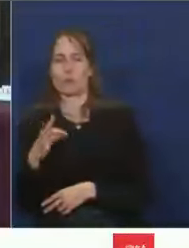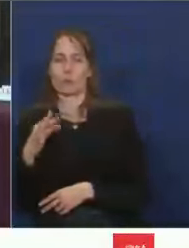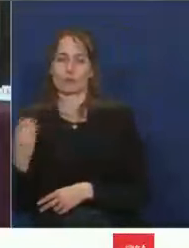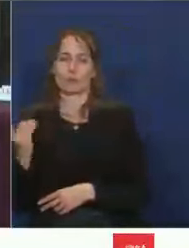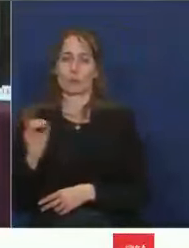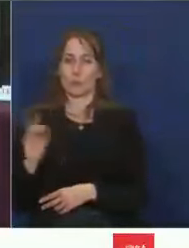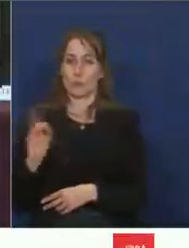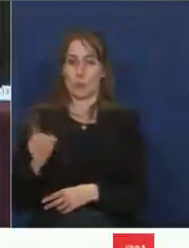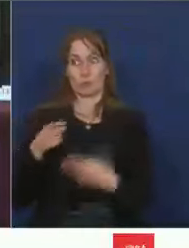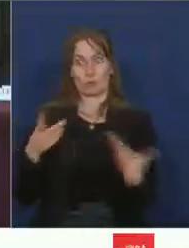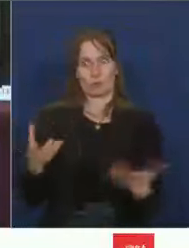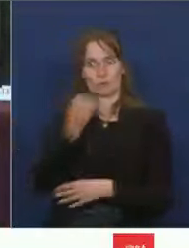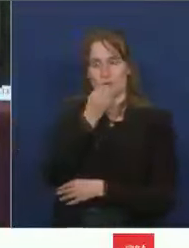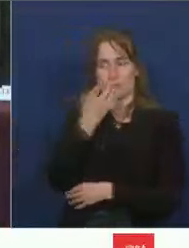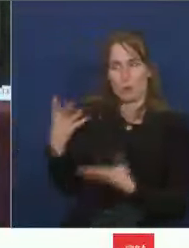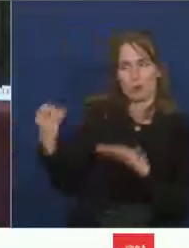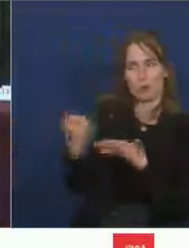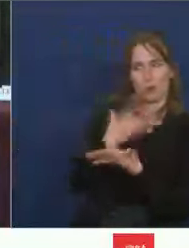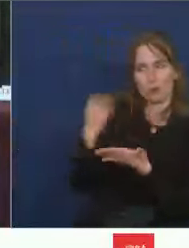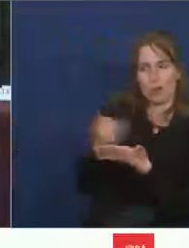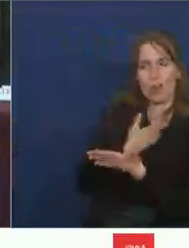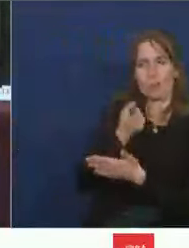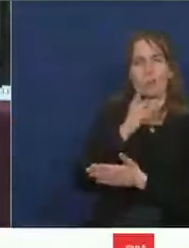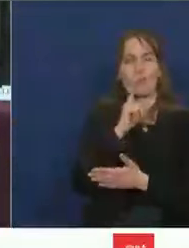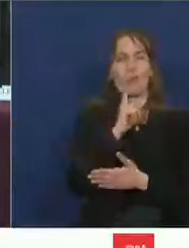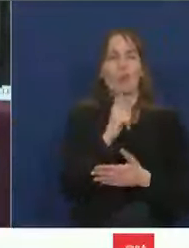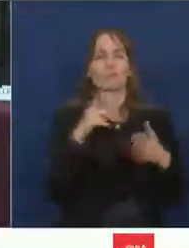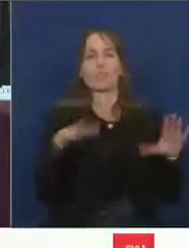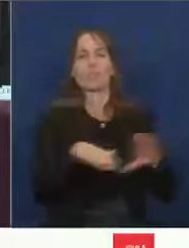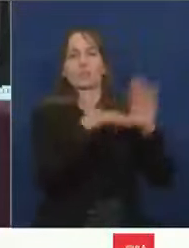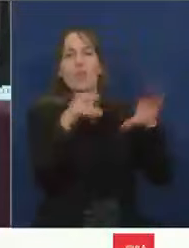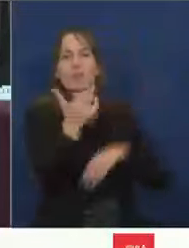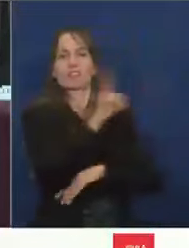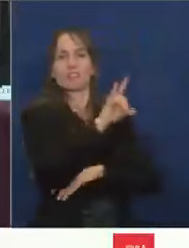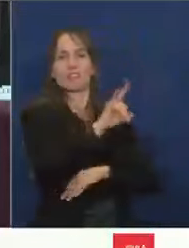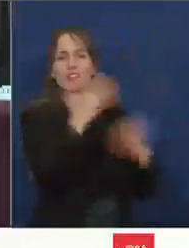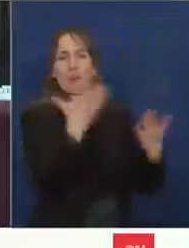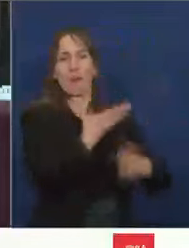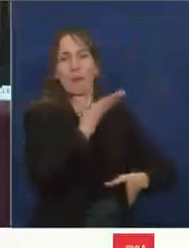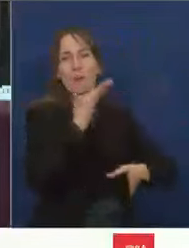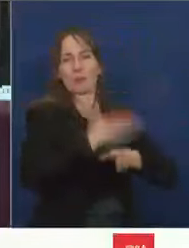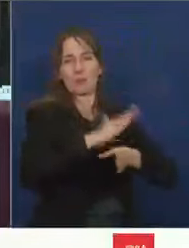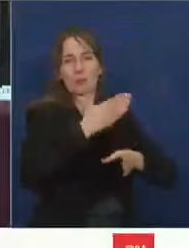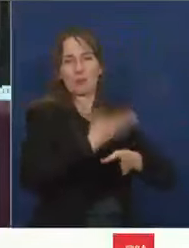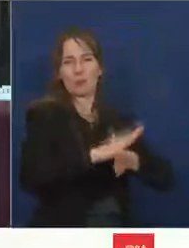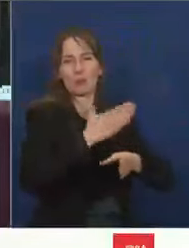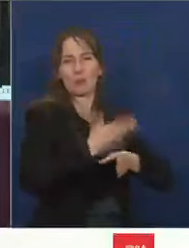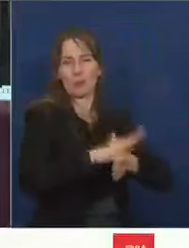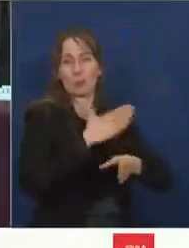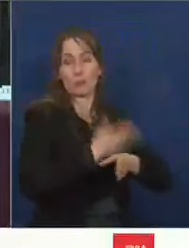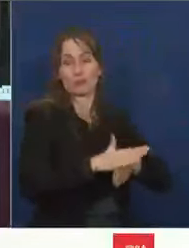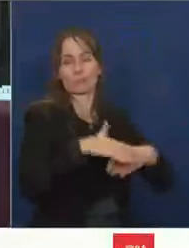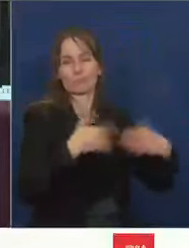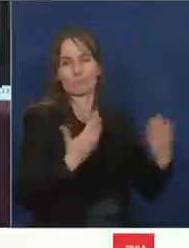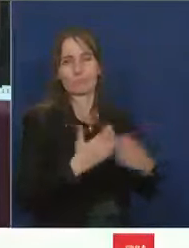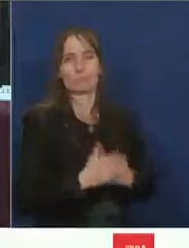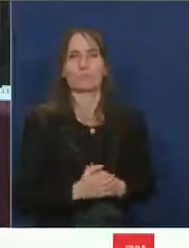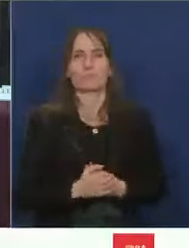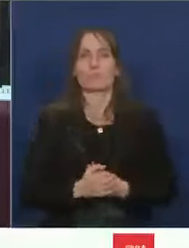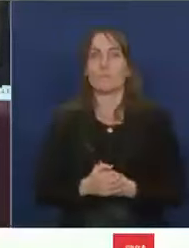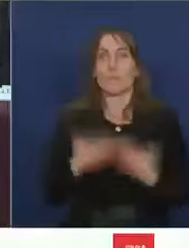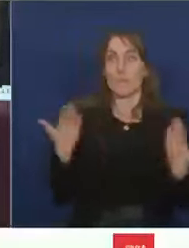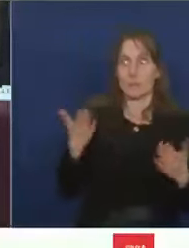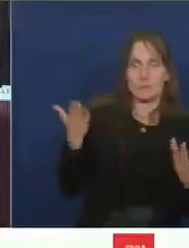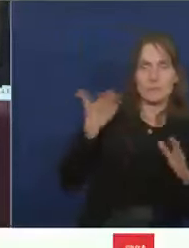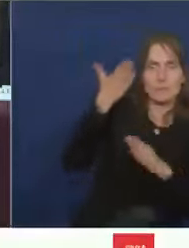contribuera à atténuer la réputation de ville bétonnée qui est malheureusement la nôtre. Reste à songer à l'avenir,